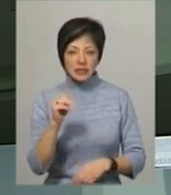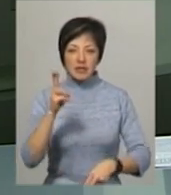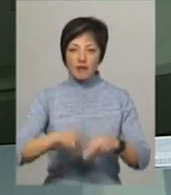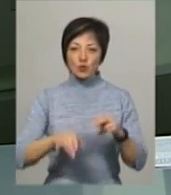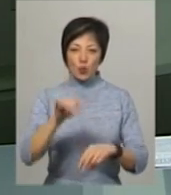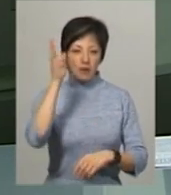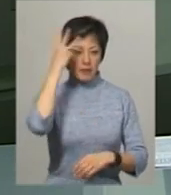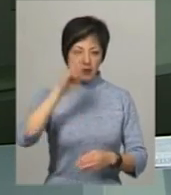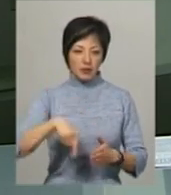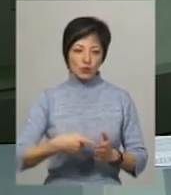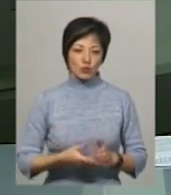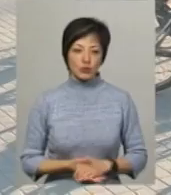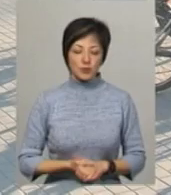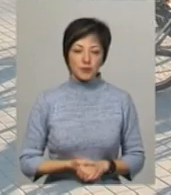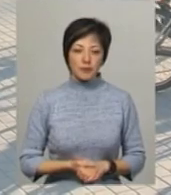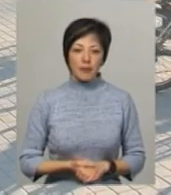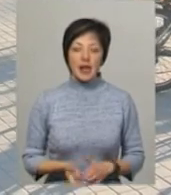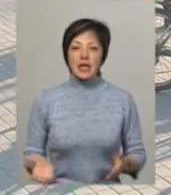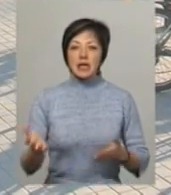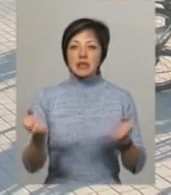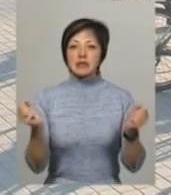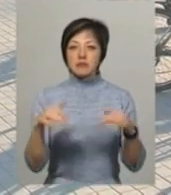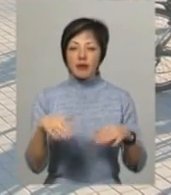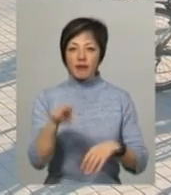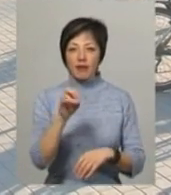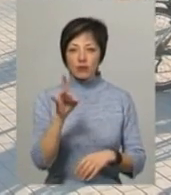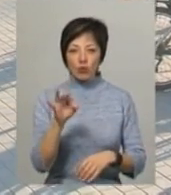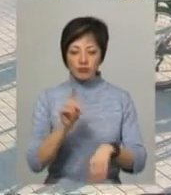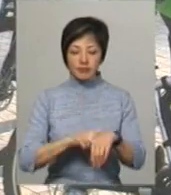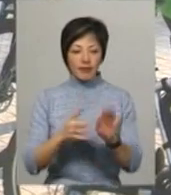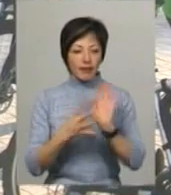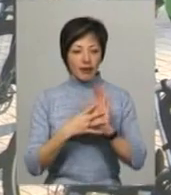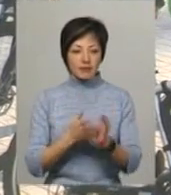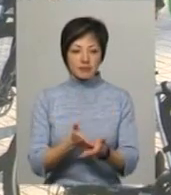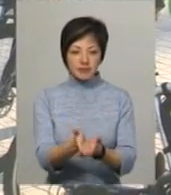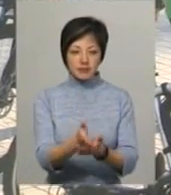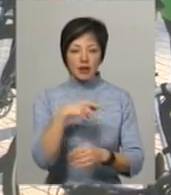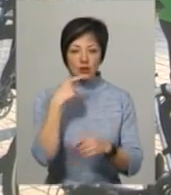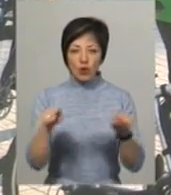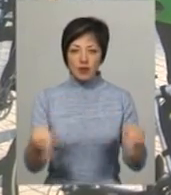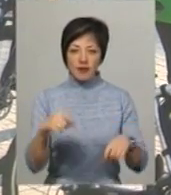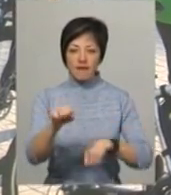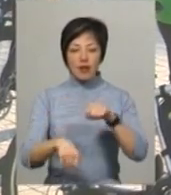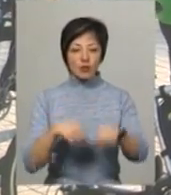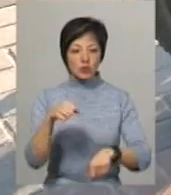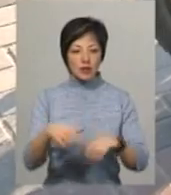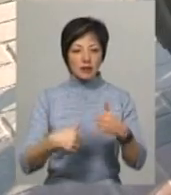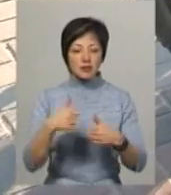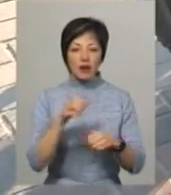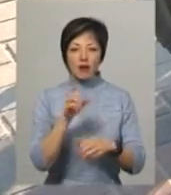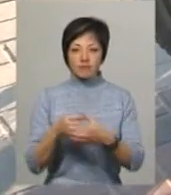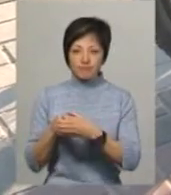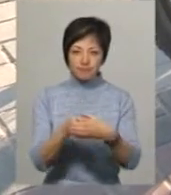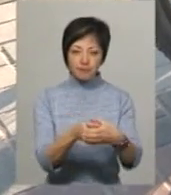у Хмельницькому. Збір у дендропарку о 9:00, а далі по маршруту, каже організатор велозаїзду Олександр Галкін.